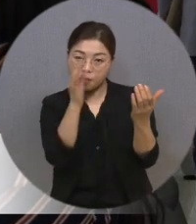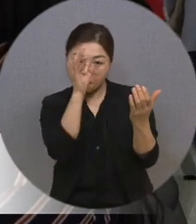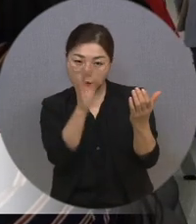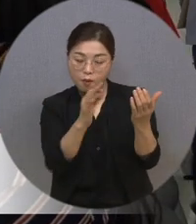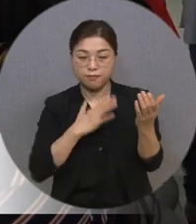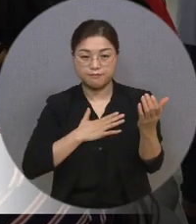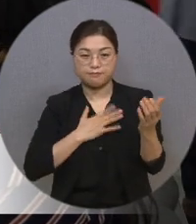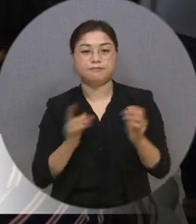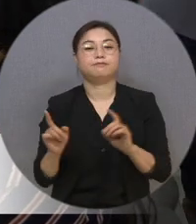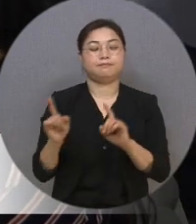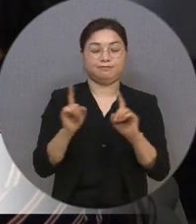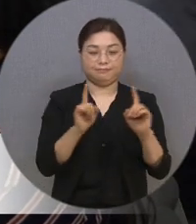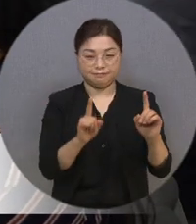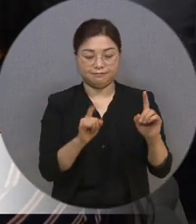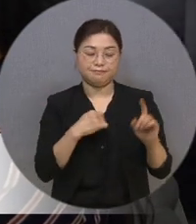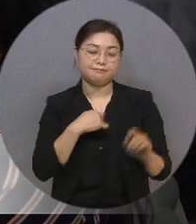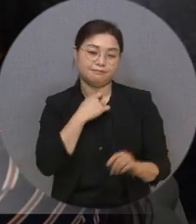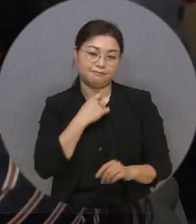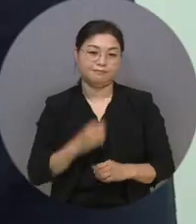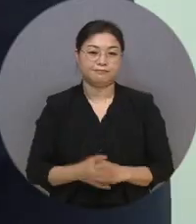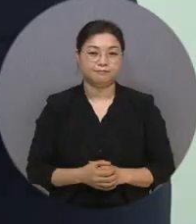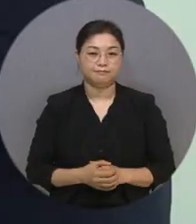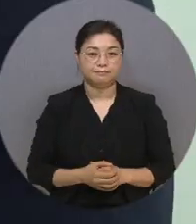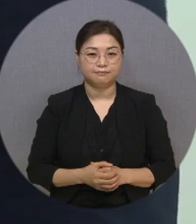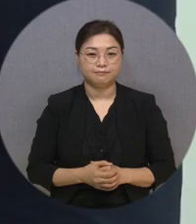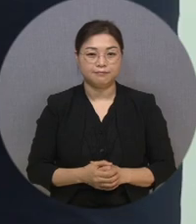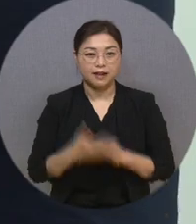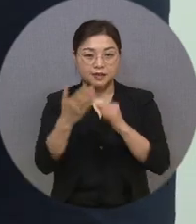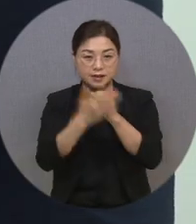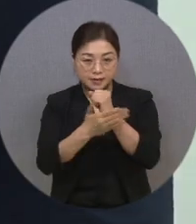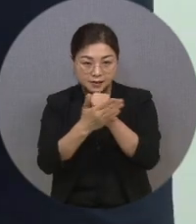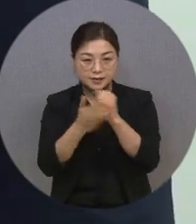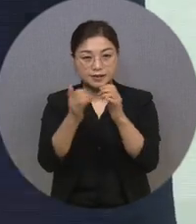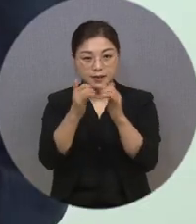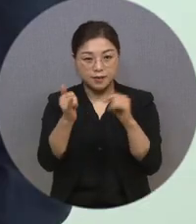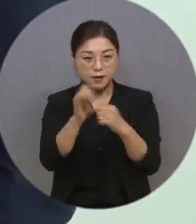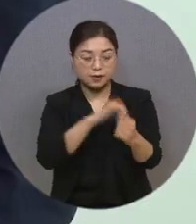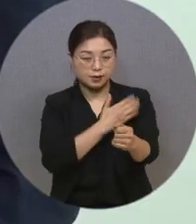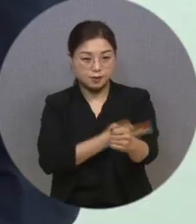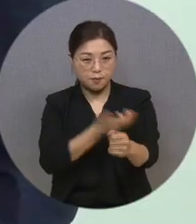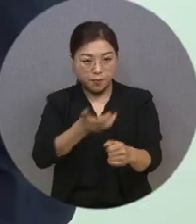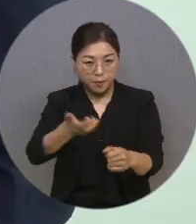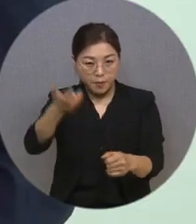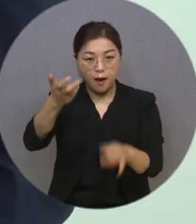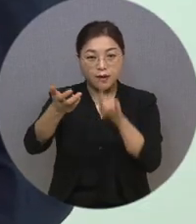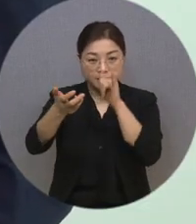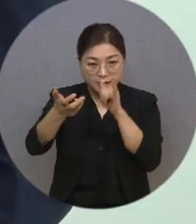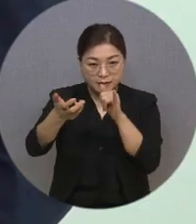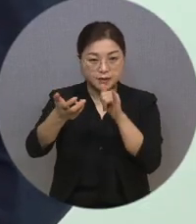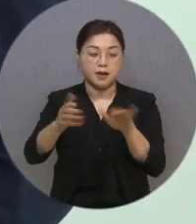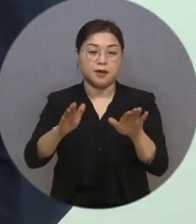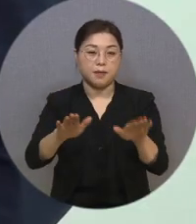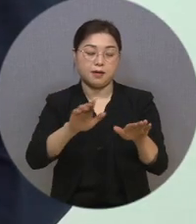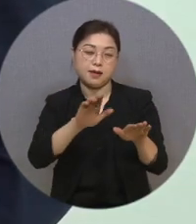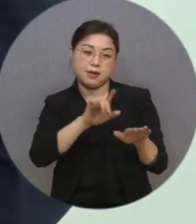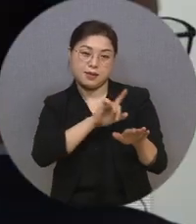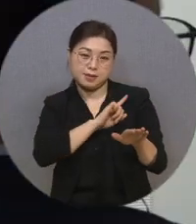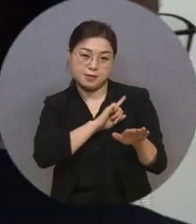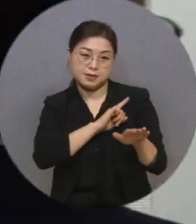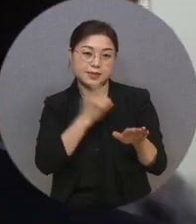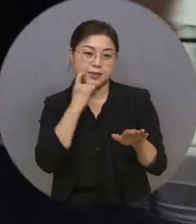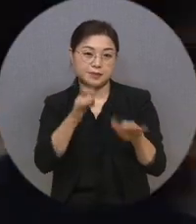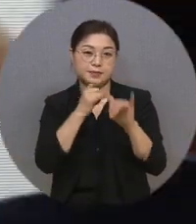힐링이 되는 시간이 되었으면 좋겠습니다. 사진작가의 수준을 높여가고 있는 이번 공모전 최고의 영예